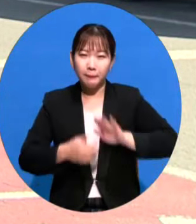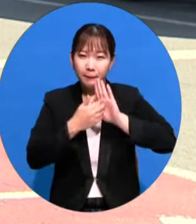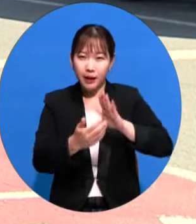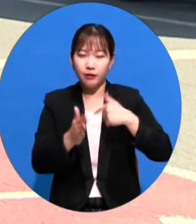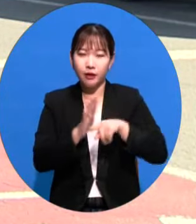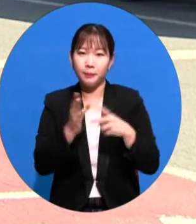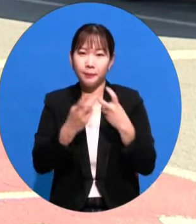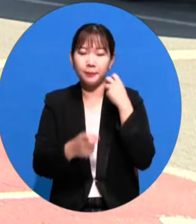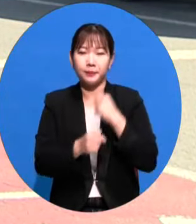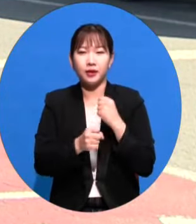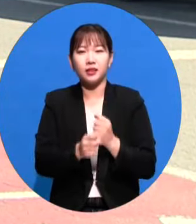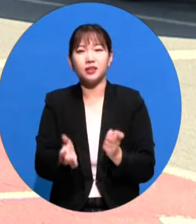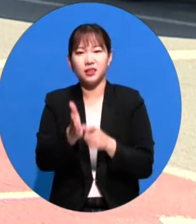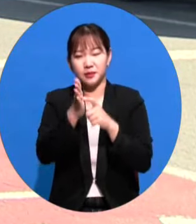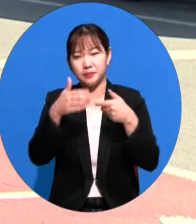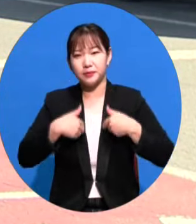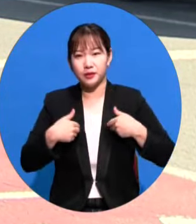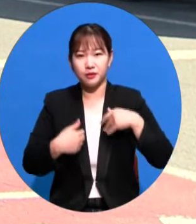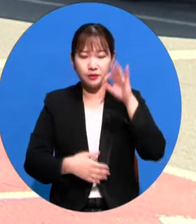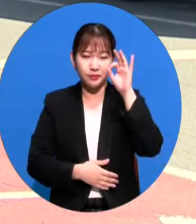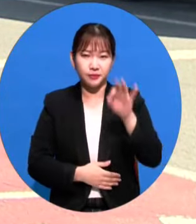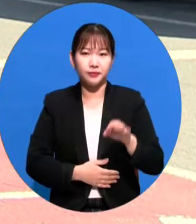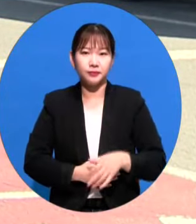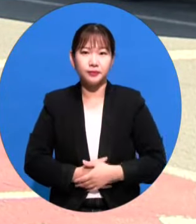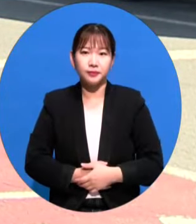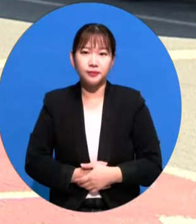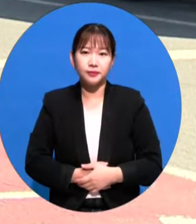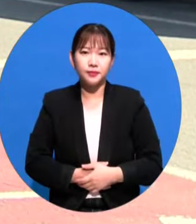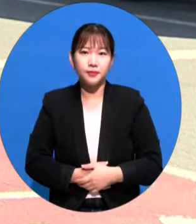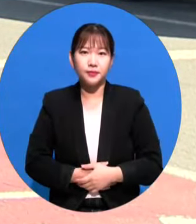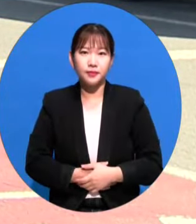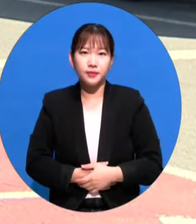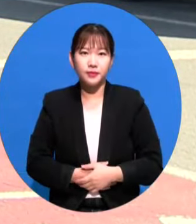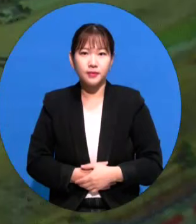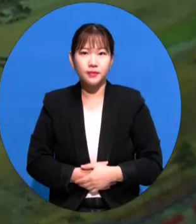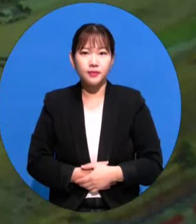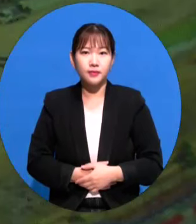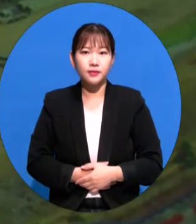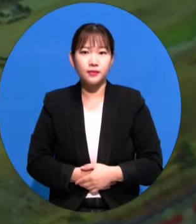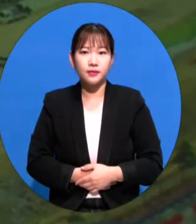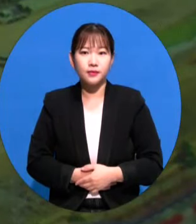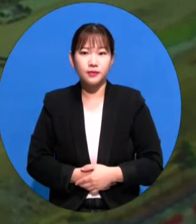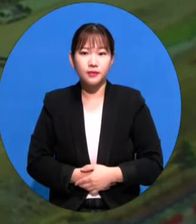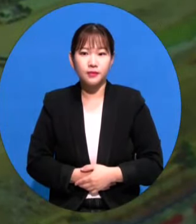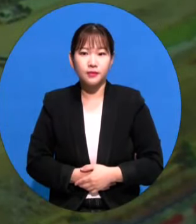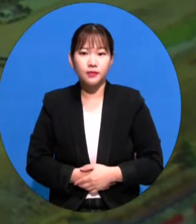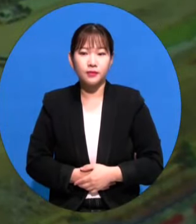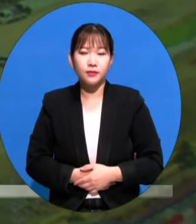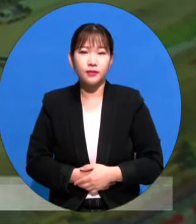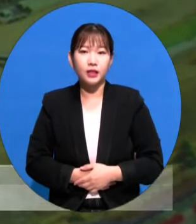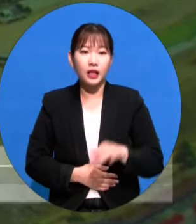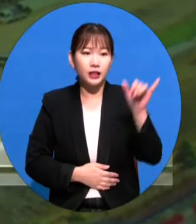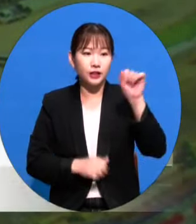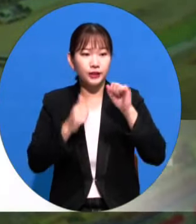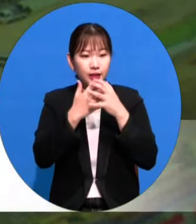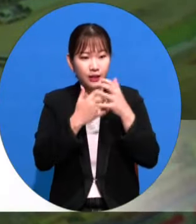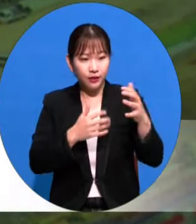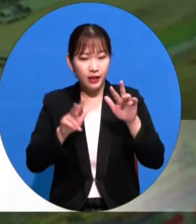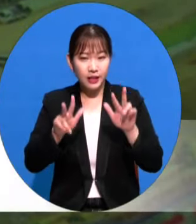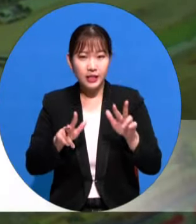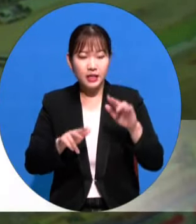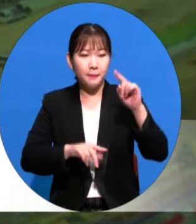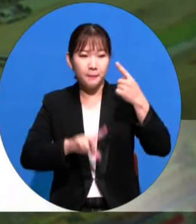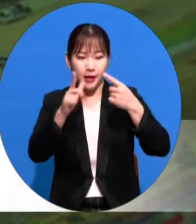위한 대책 마련이 시급해 보입니다. MBC 뉴스 박종호입니다. 앞서 보셨듯이 전국체전이